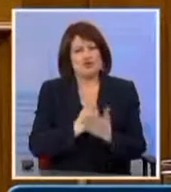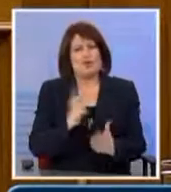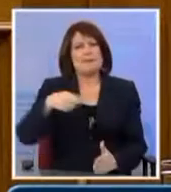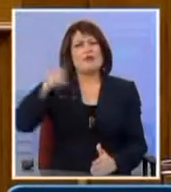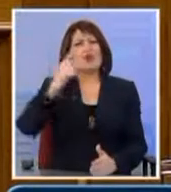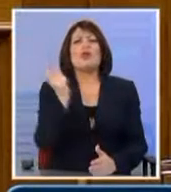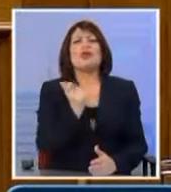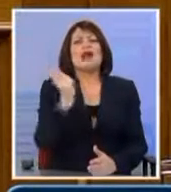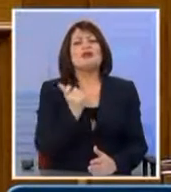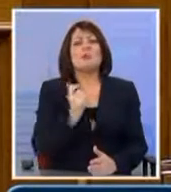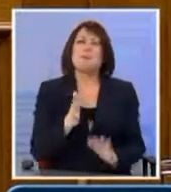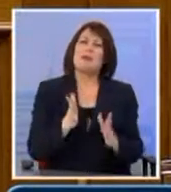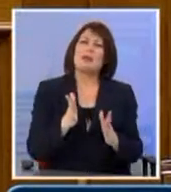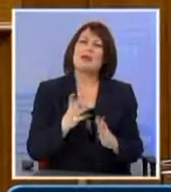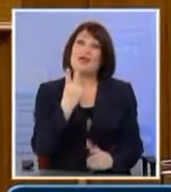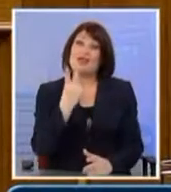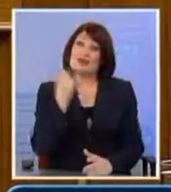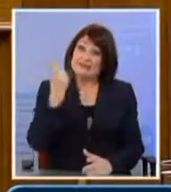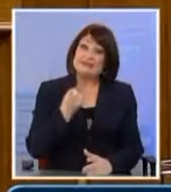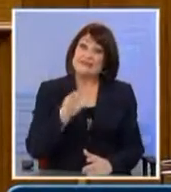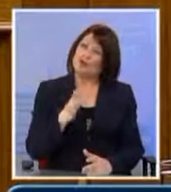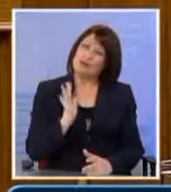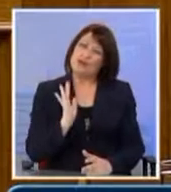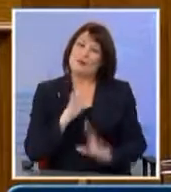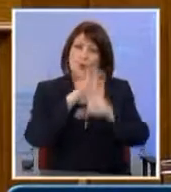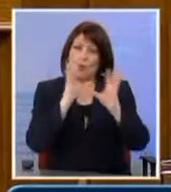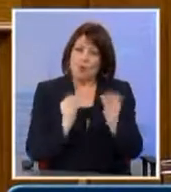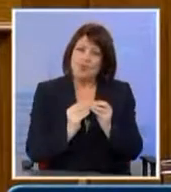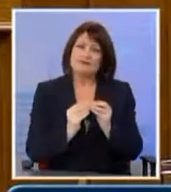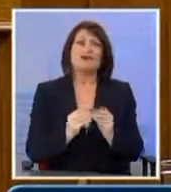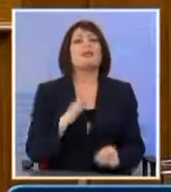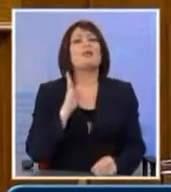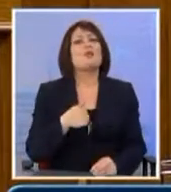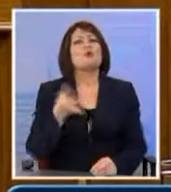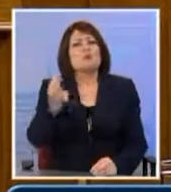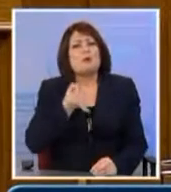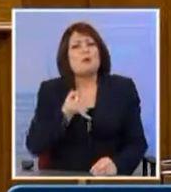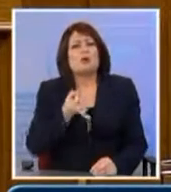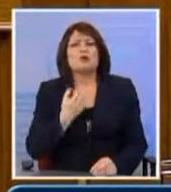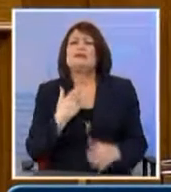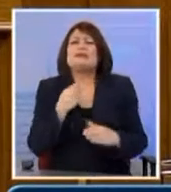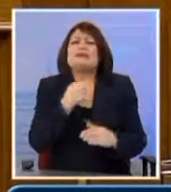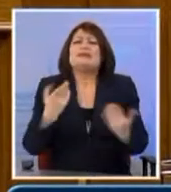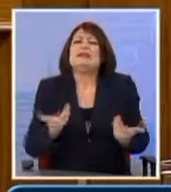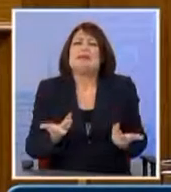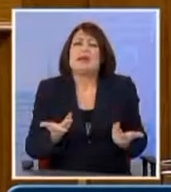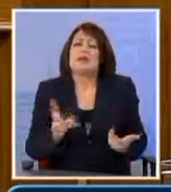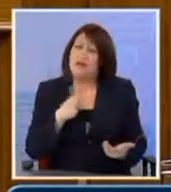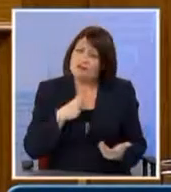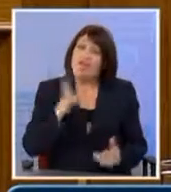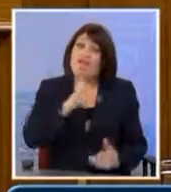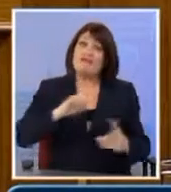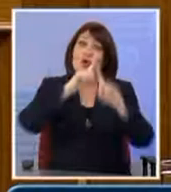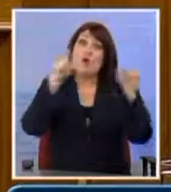δανεισμού μας κυμαίνεται κοντά στο 2%. Όλα αυτά θα μπορούσε κάποιος να πει ότι ισοδυναμούν με το επιζητούμενο